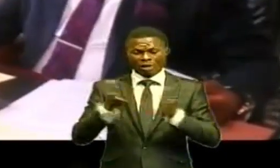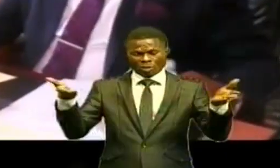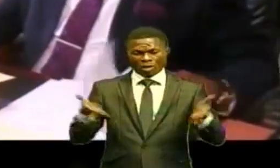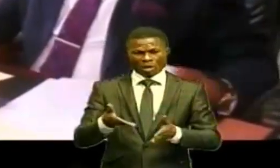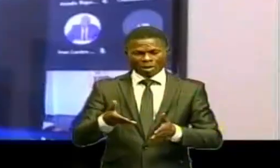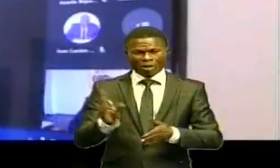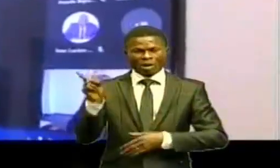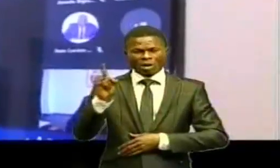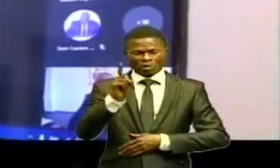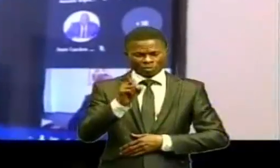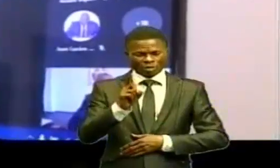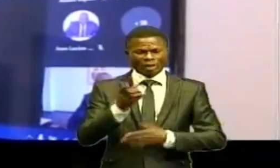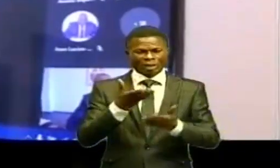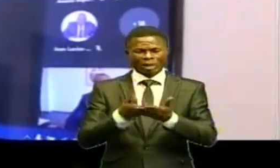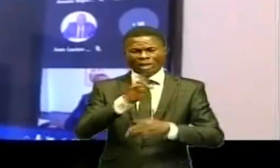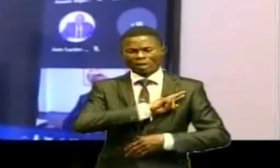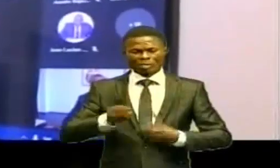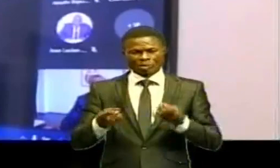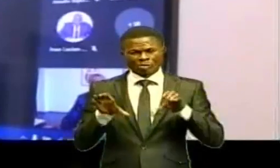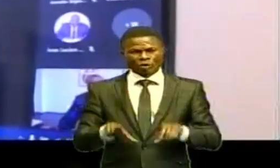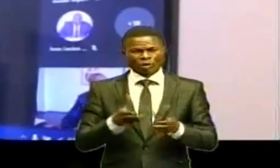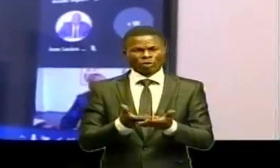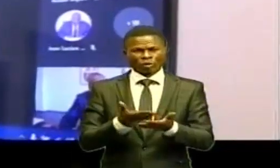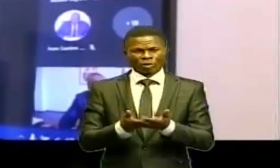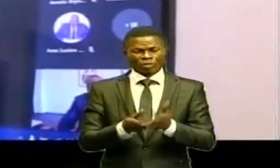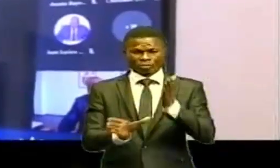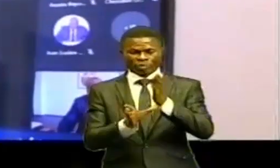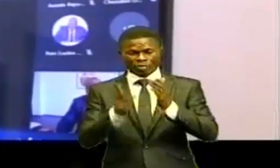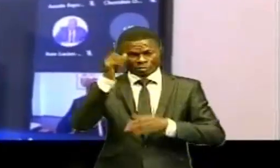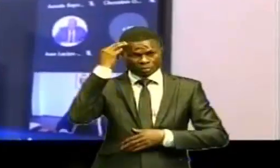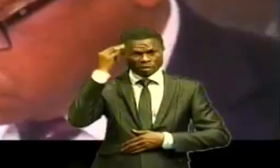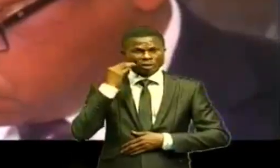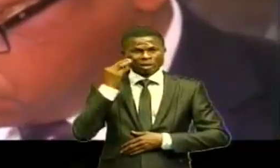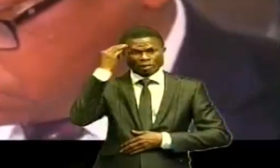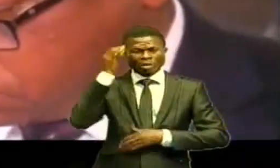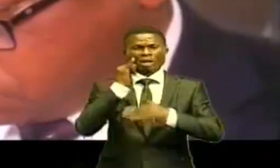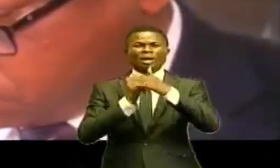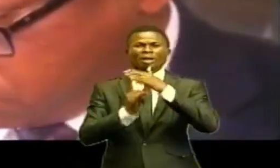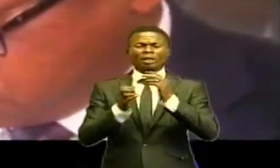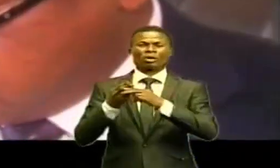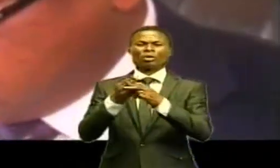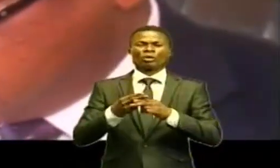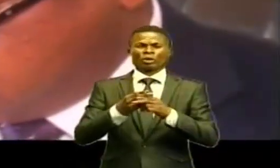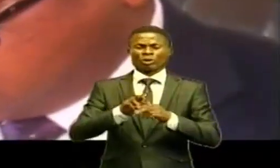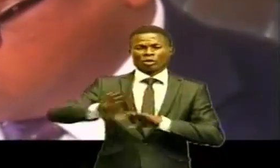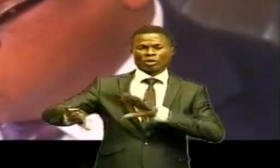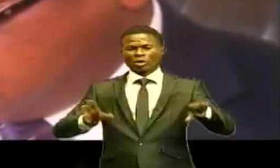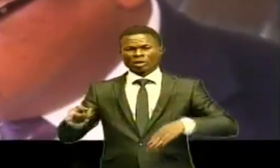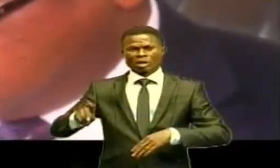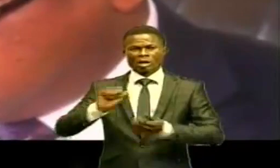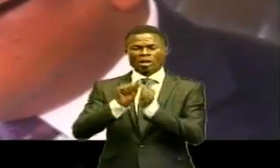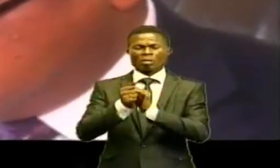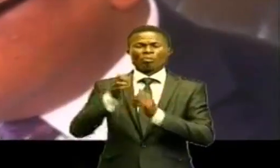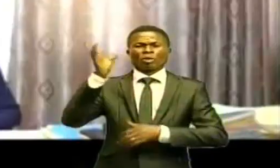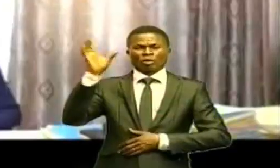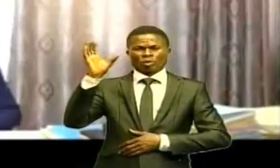variant Omicron en République démocratique du Congo. Le vice-premier ministre, ministre de l'Intérieur, Sécurité, Décentralisation et Affaires